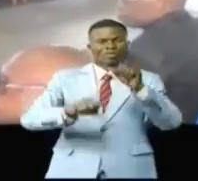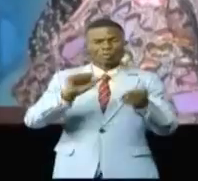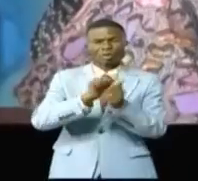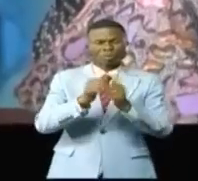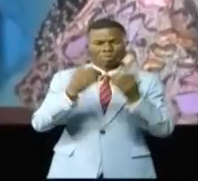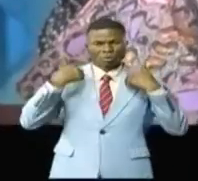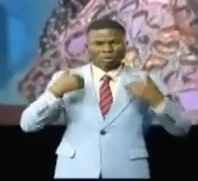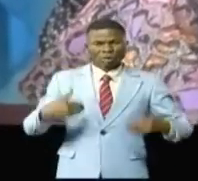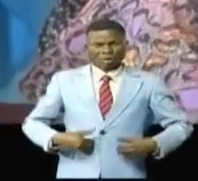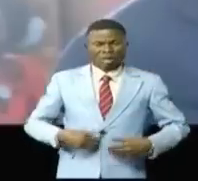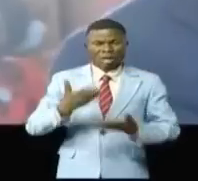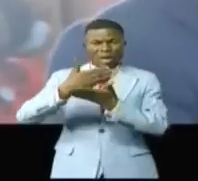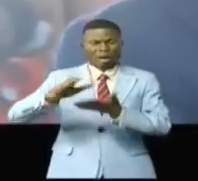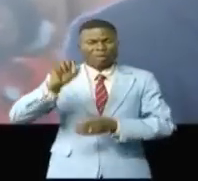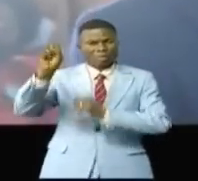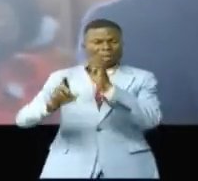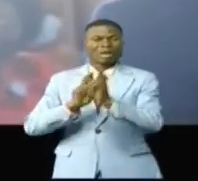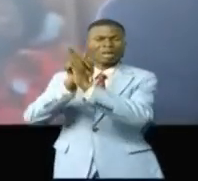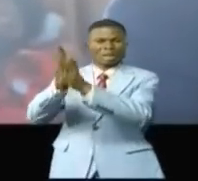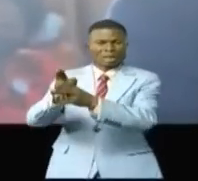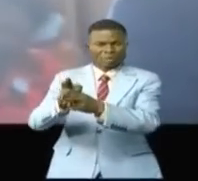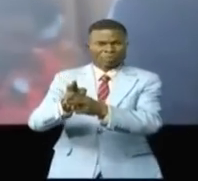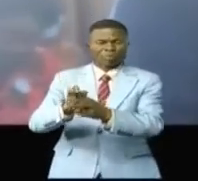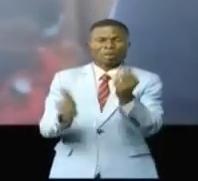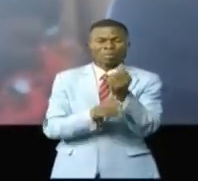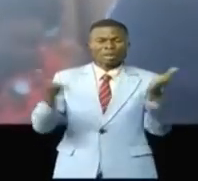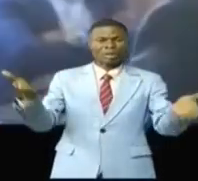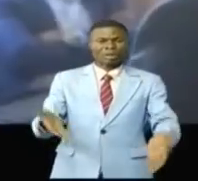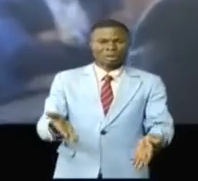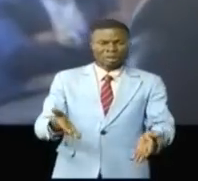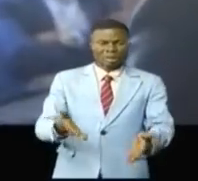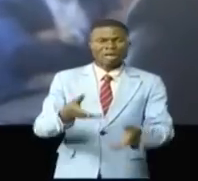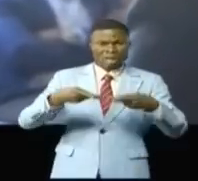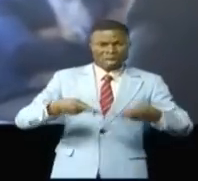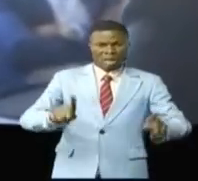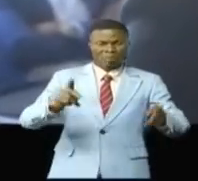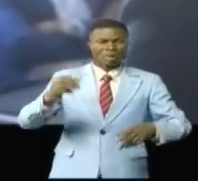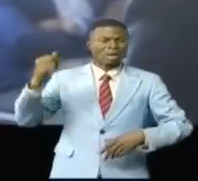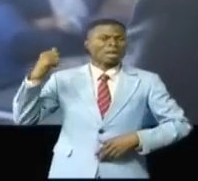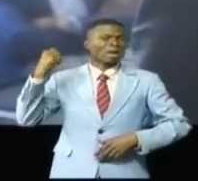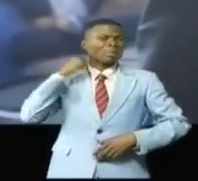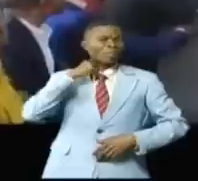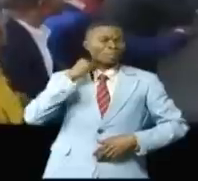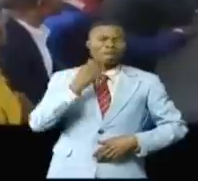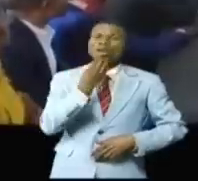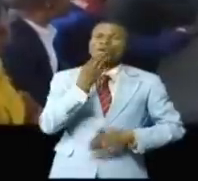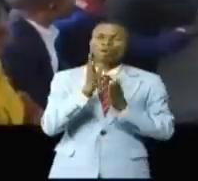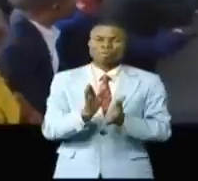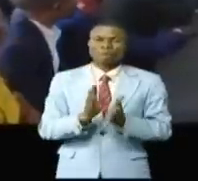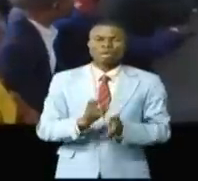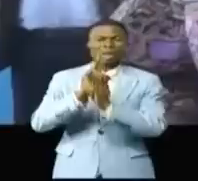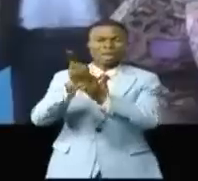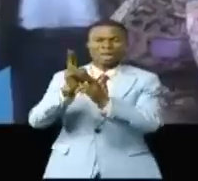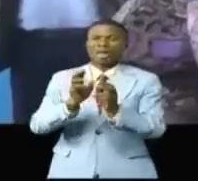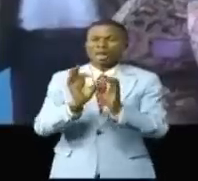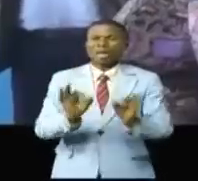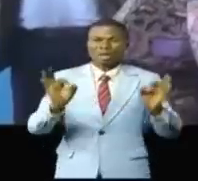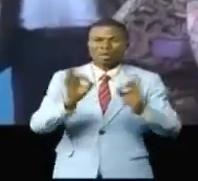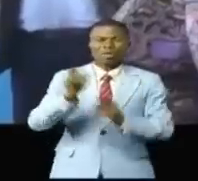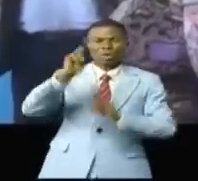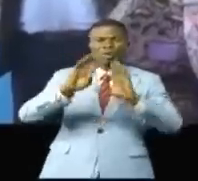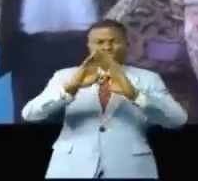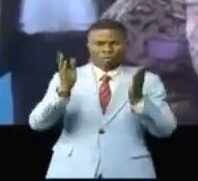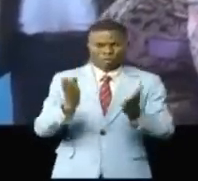santé. Une étape de questions-réponses de la part des participants a permis aux médecins inspecteurs d'y réserver des réponses appropriées. La